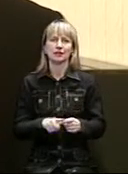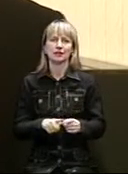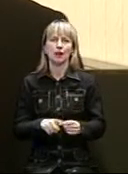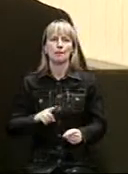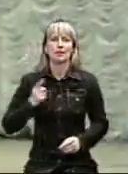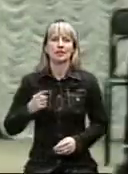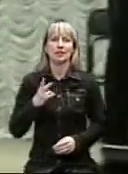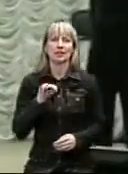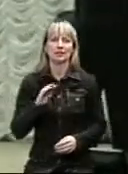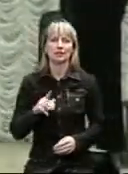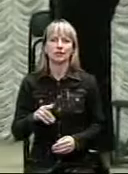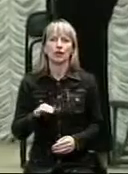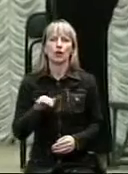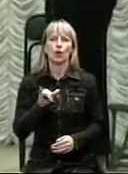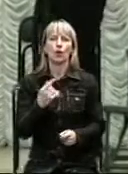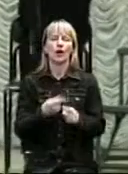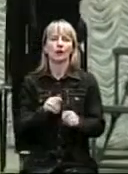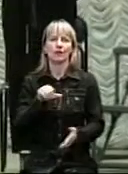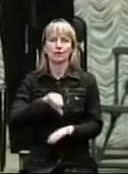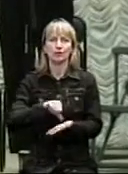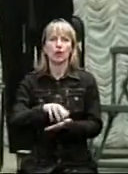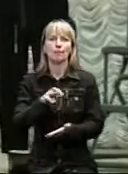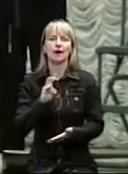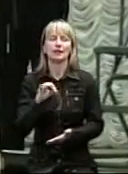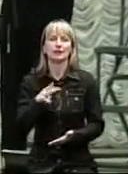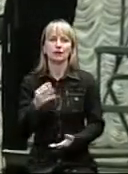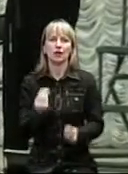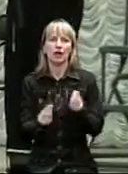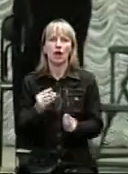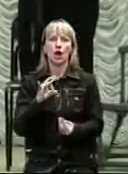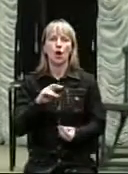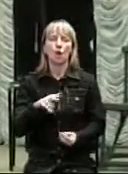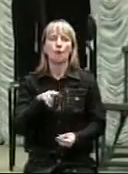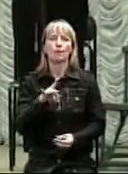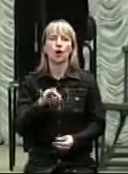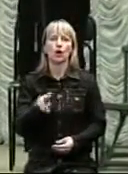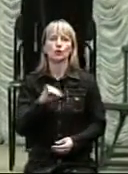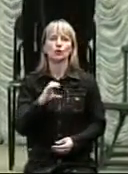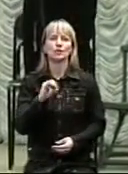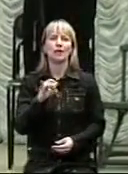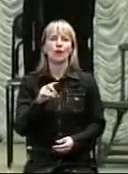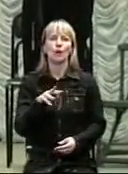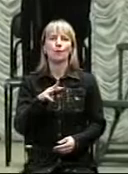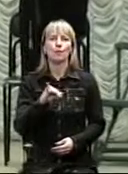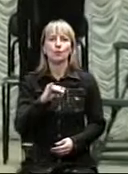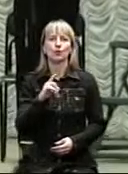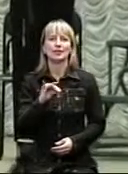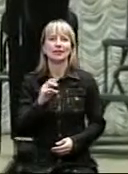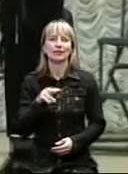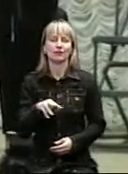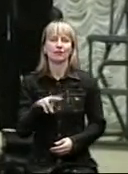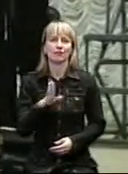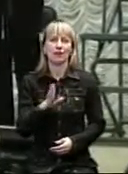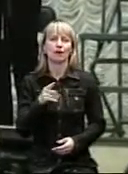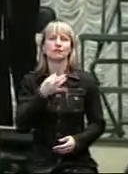цю майстерність. У цій виставі Максим грає роль продюсера мюзиклів. Каже, обрав такого персонажа, бо сам не байдужий до